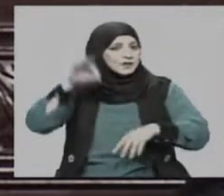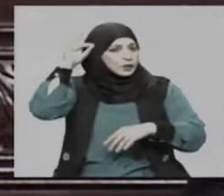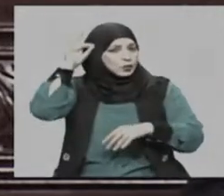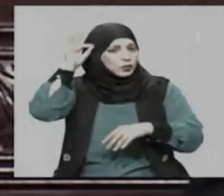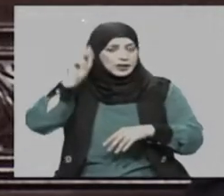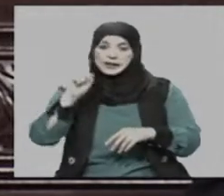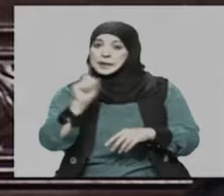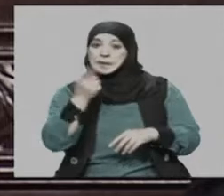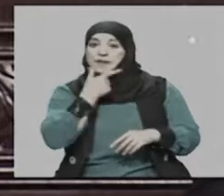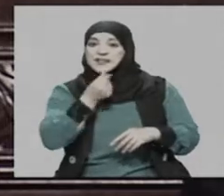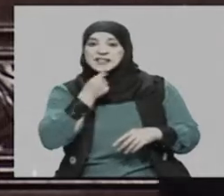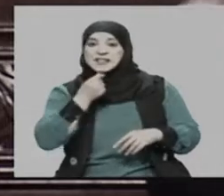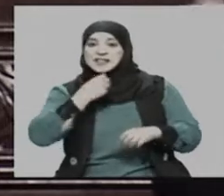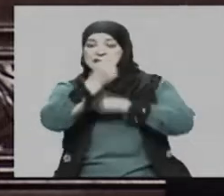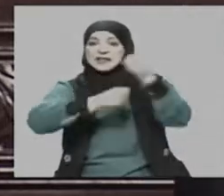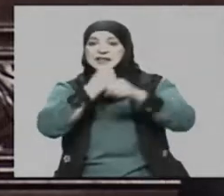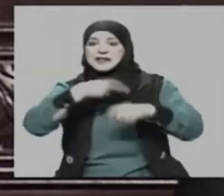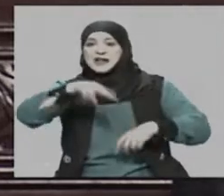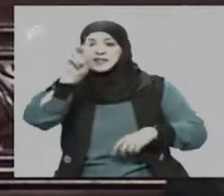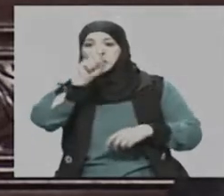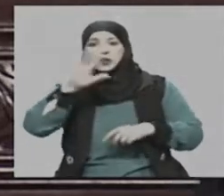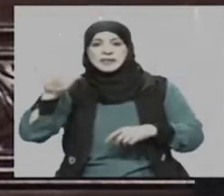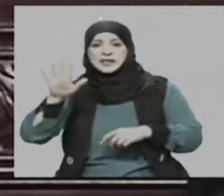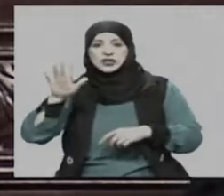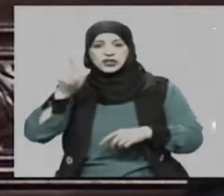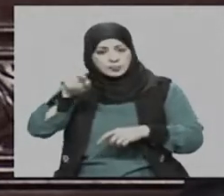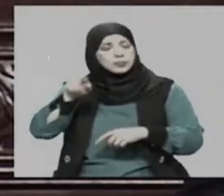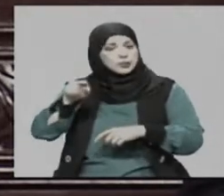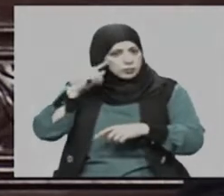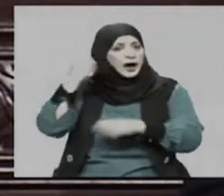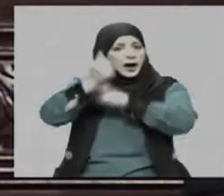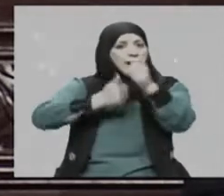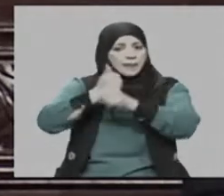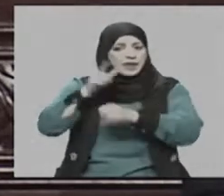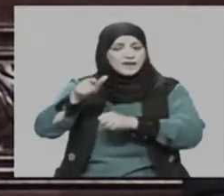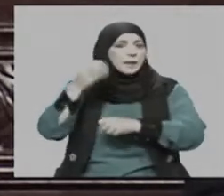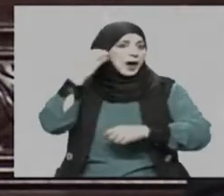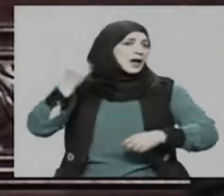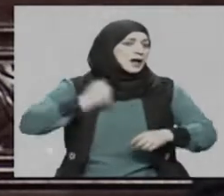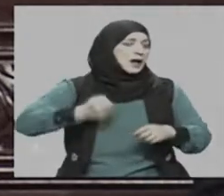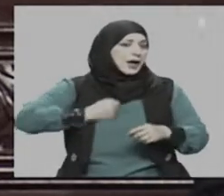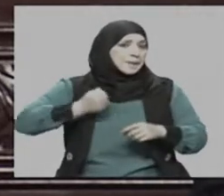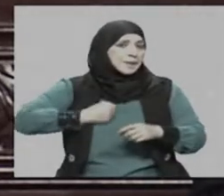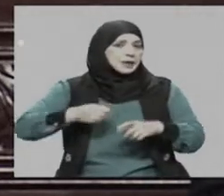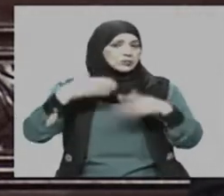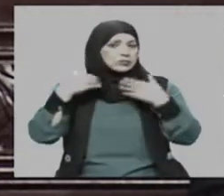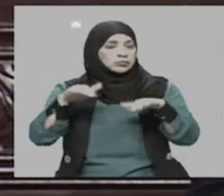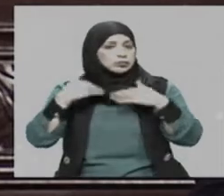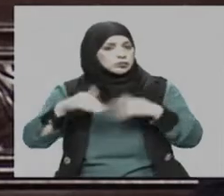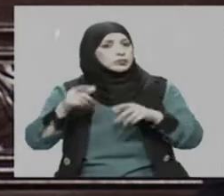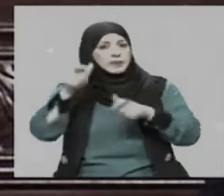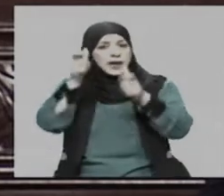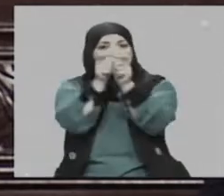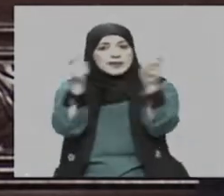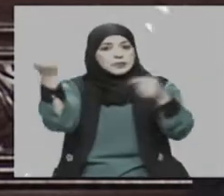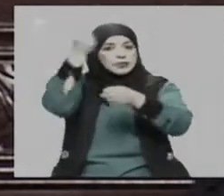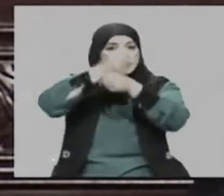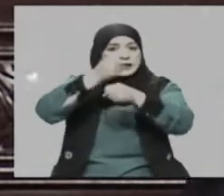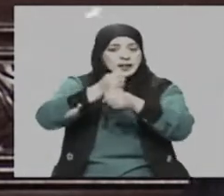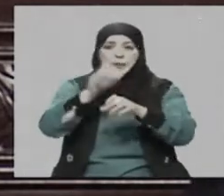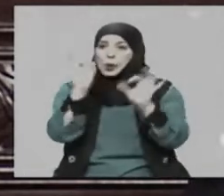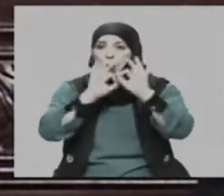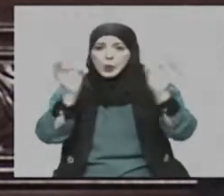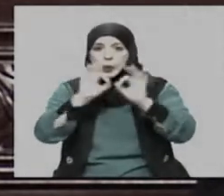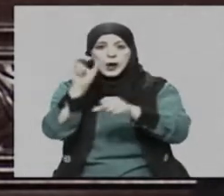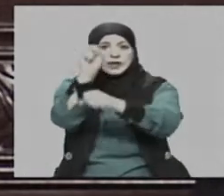سهل في 2015 في العام اللي صار فيه ضربات إرهابية في تونس لا جهة لا استثمار ولا سواح